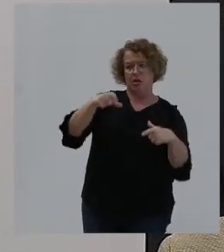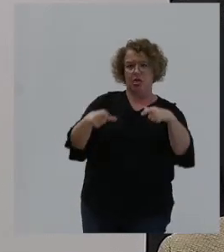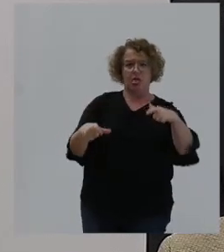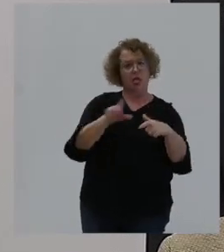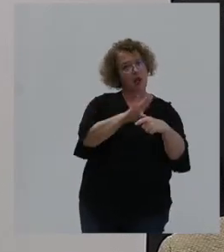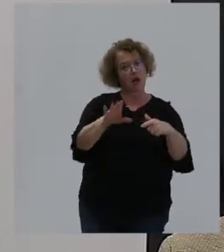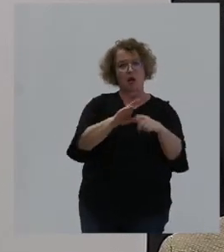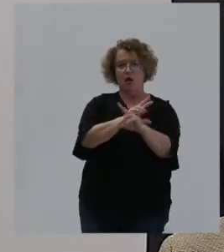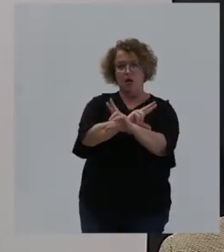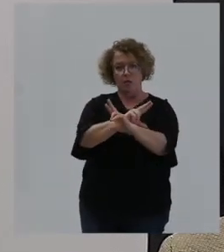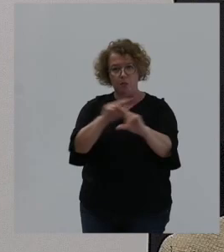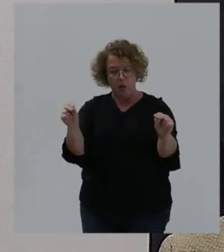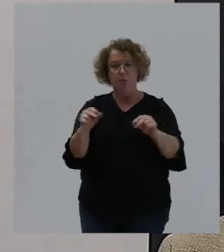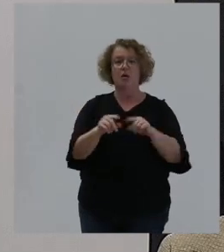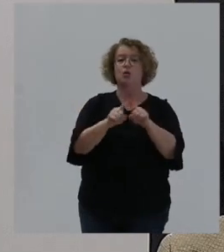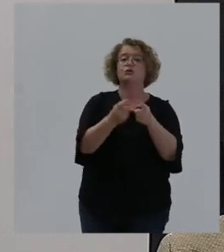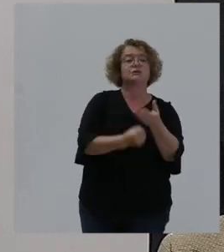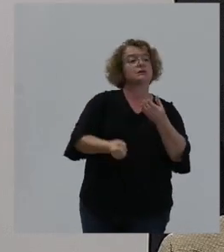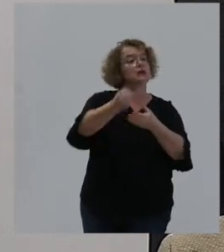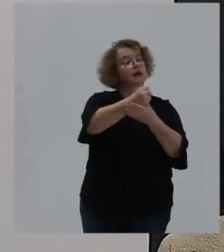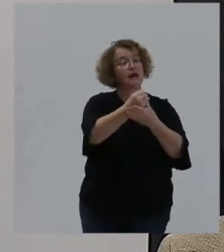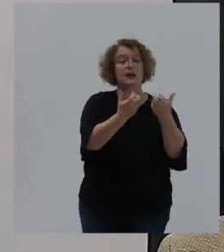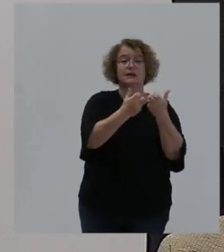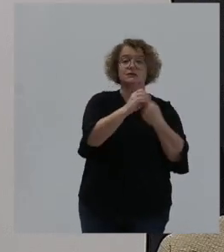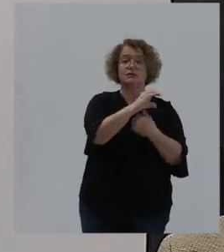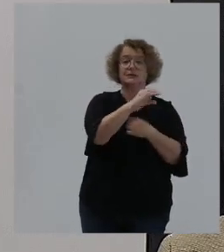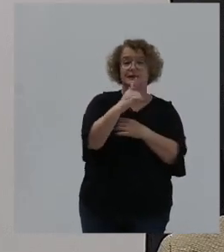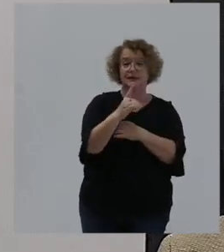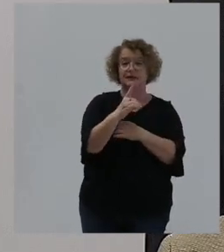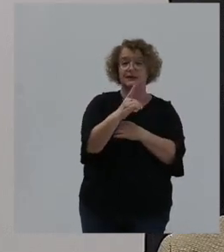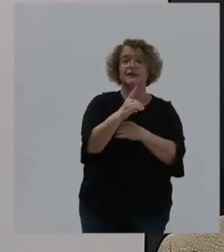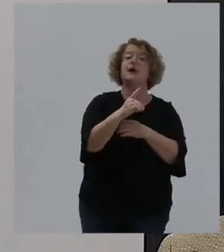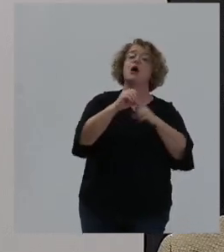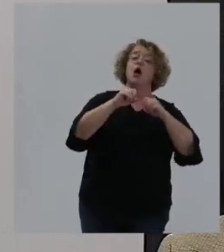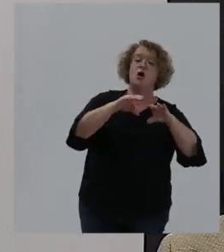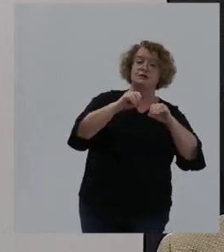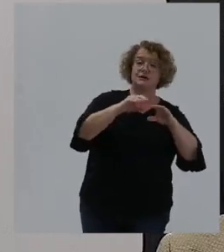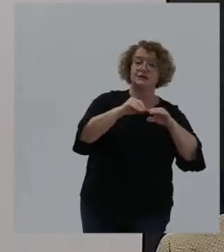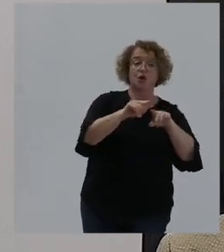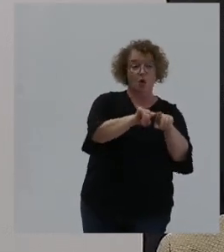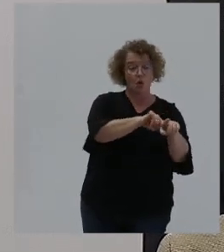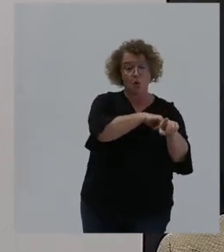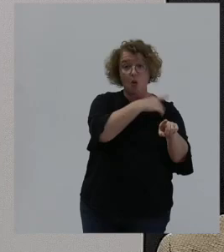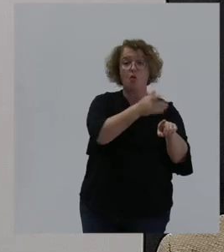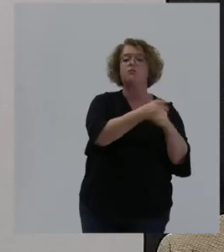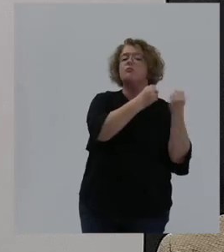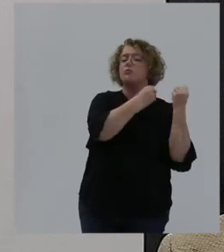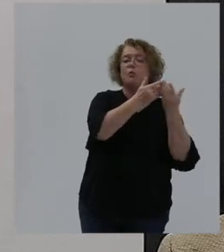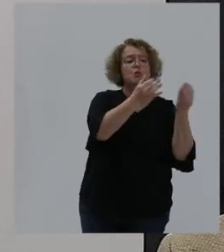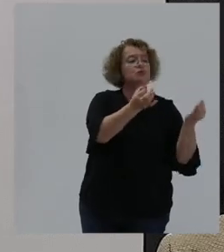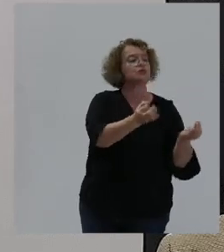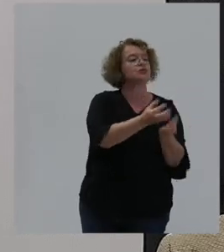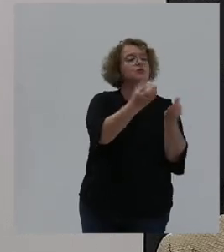pas en créer d'autres, par exemple au niveau des CDD, contrats durée déterminée enseignants, qui ont été proposés par